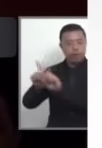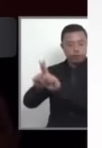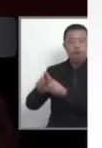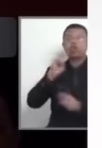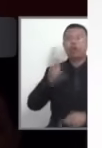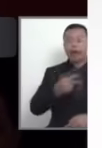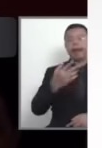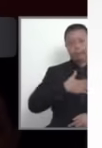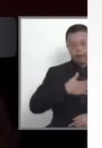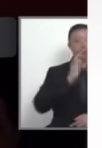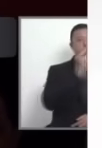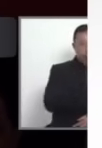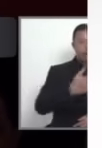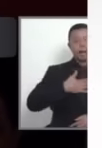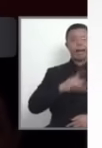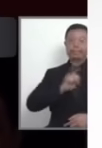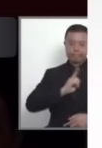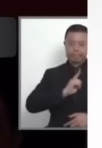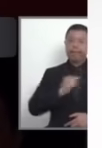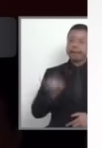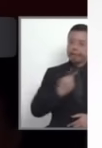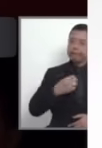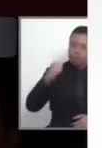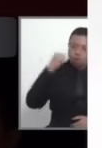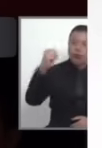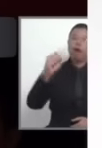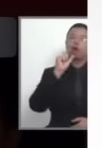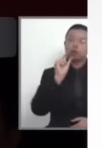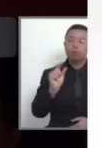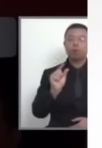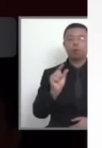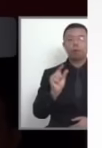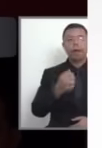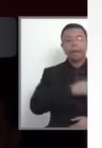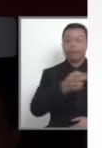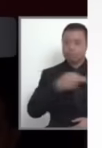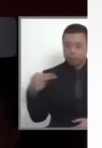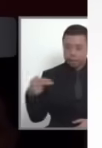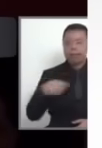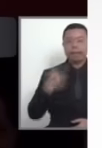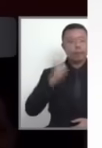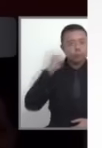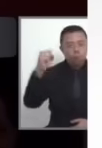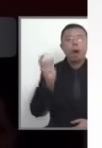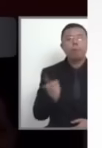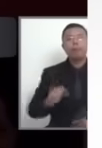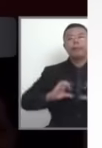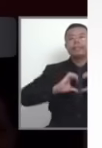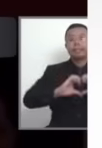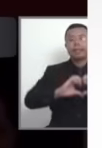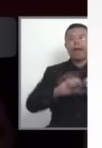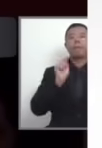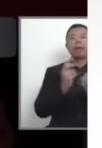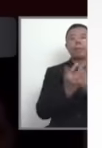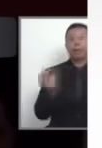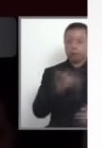Prabowo, tapi kan kita tahu debat itu pasti dipersepsikan bias ya. Bagi yang tidak suka Pak Prabowo misalnya, itu kemudian